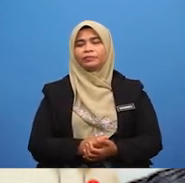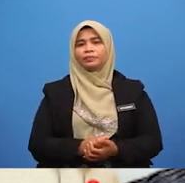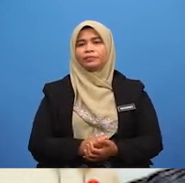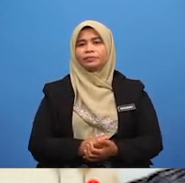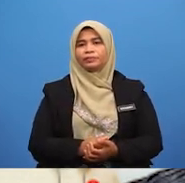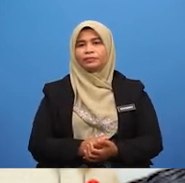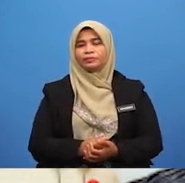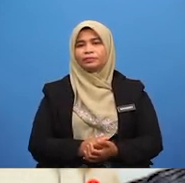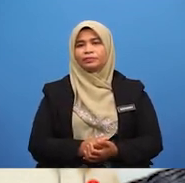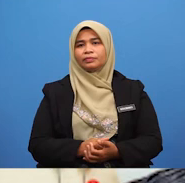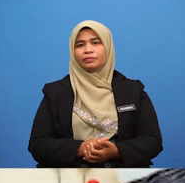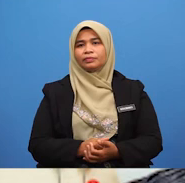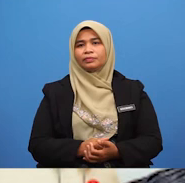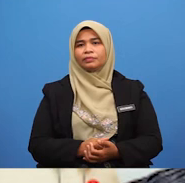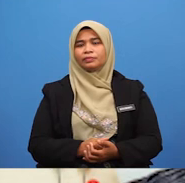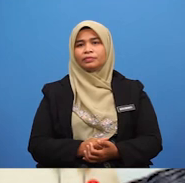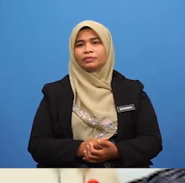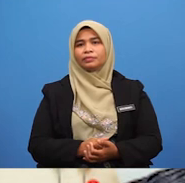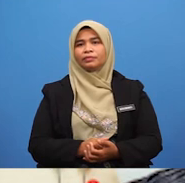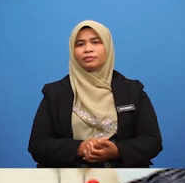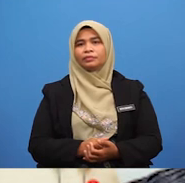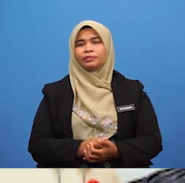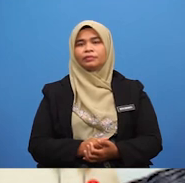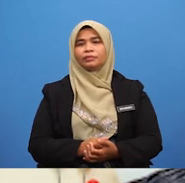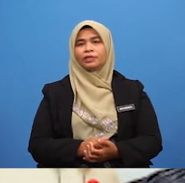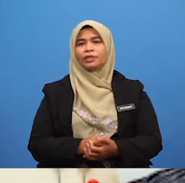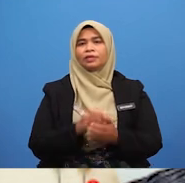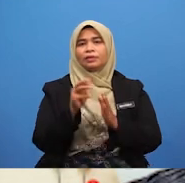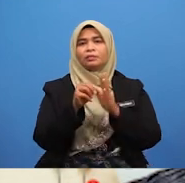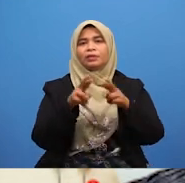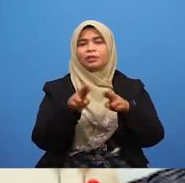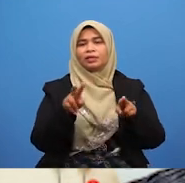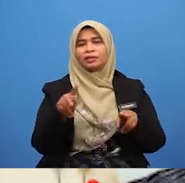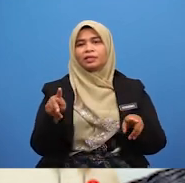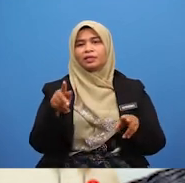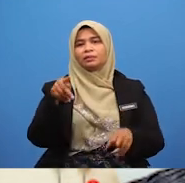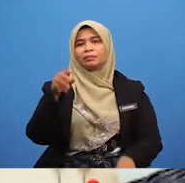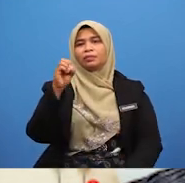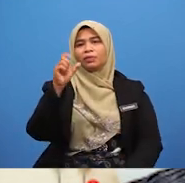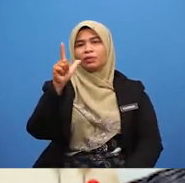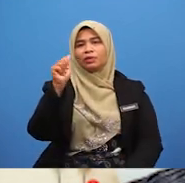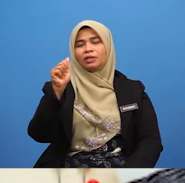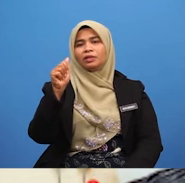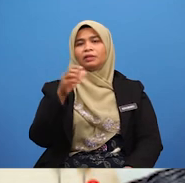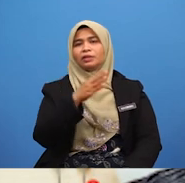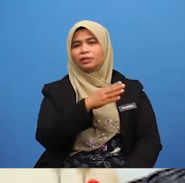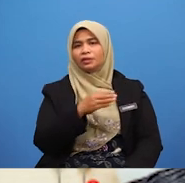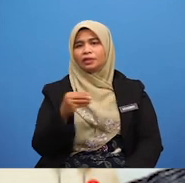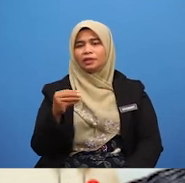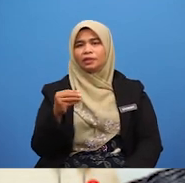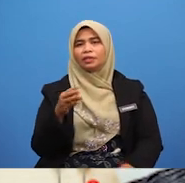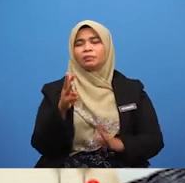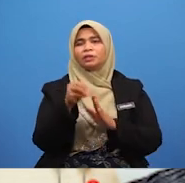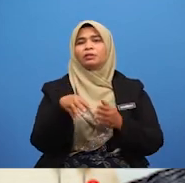fabrik. Sebelum proses menggunting dilakukan, pastikan pola tersebut disemat peniti terlebih